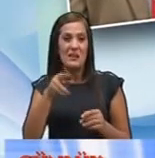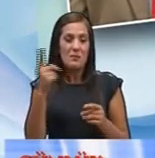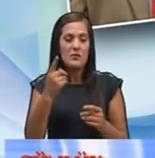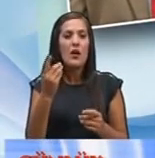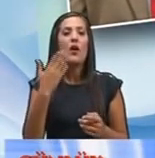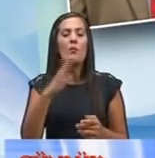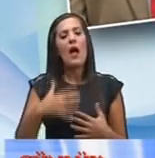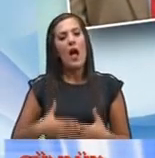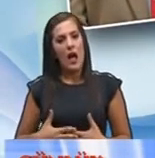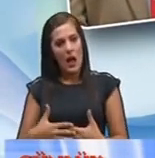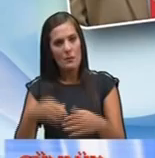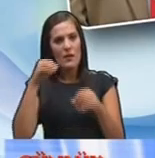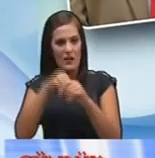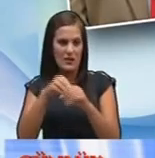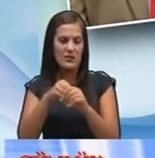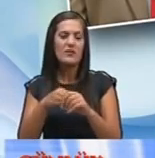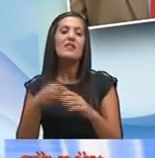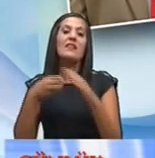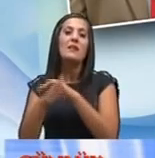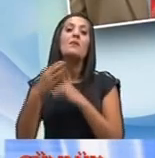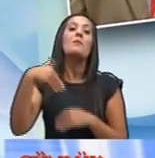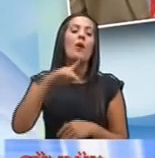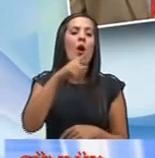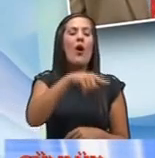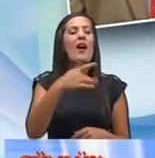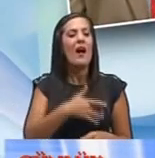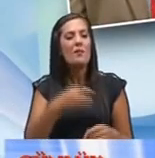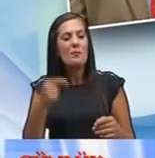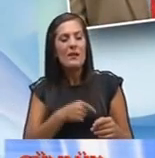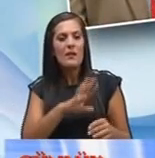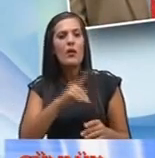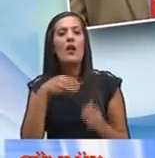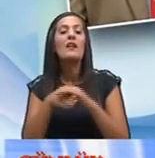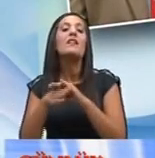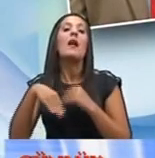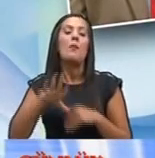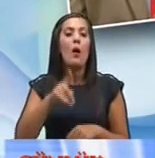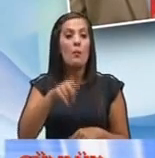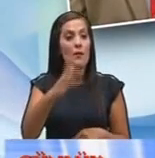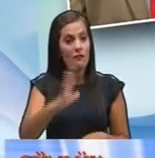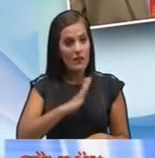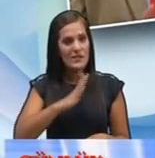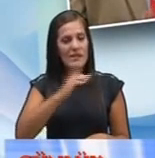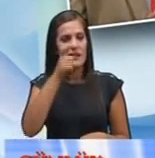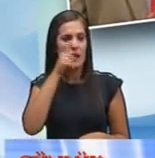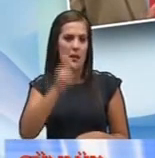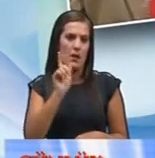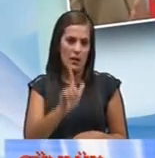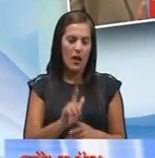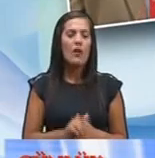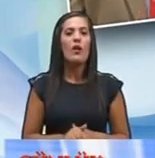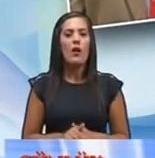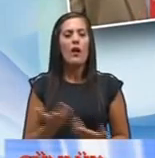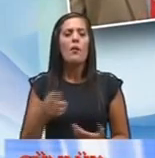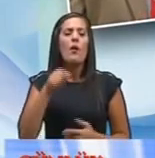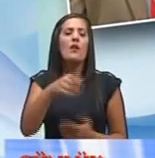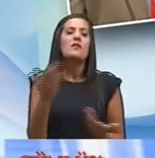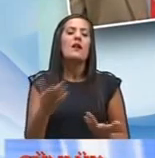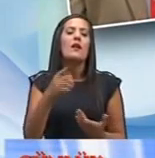bir de hamileleri kastediyorum tabii, onlar olmadıkça girebilirler. Ama bunlar varsa da dikkat etmek, bunun altını çizmemiz tabii, lazım. Tabii tabii, zaten